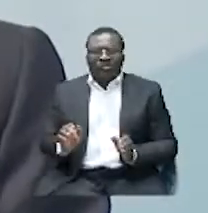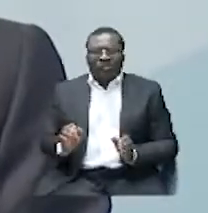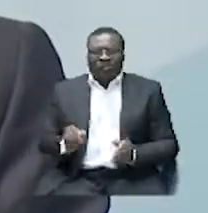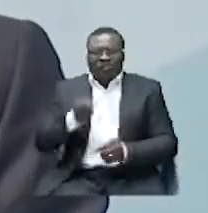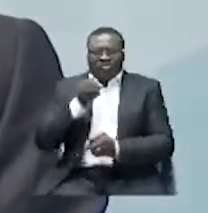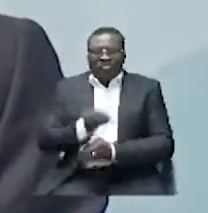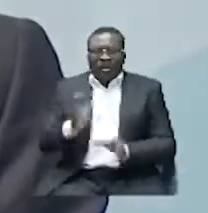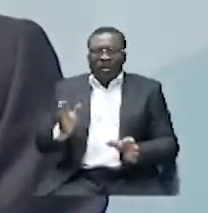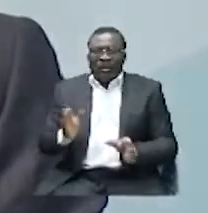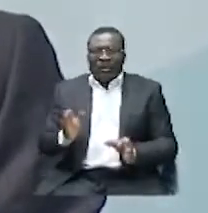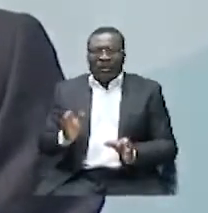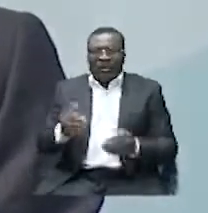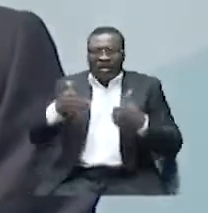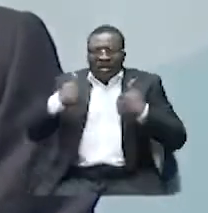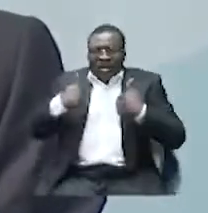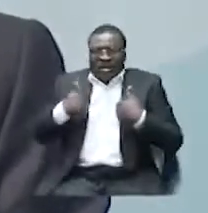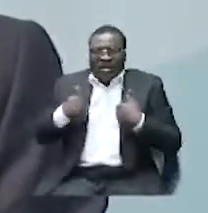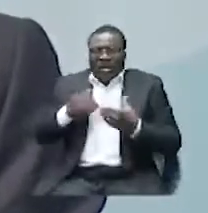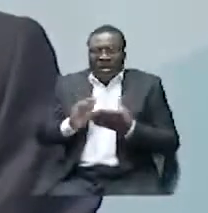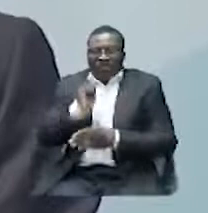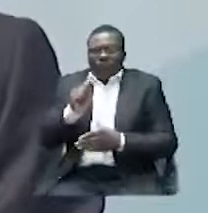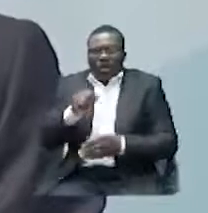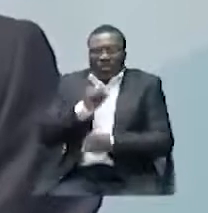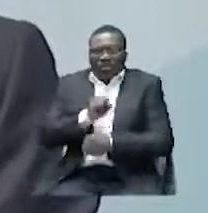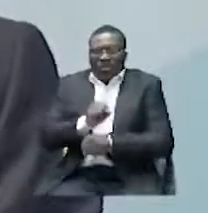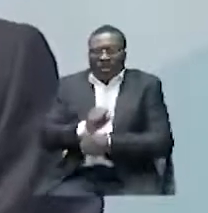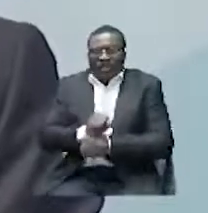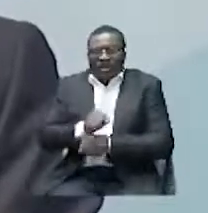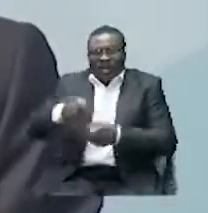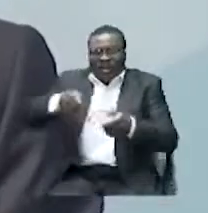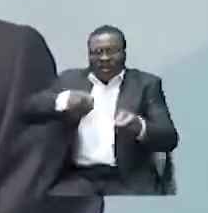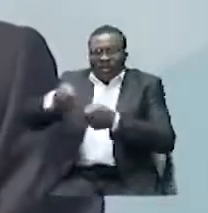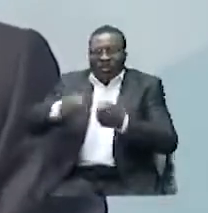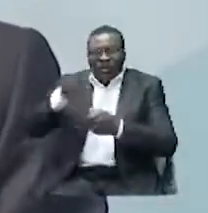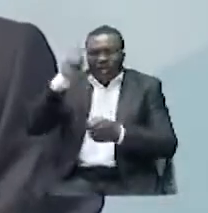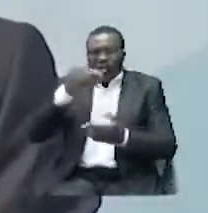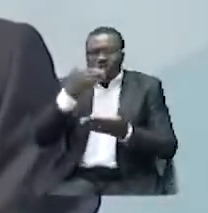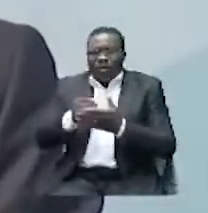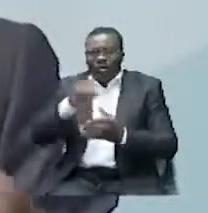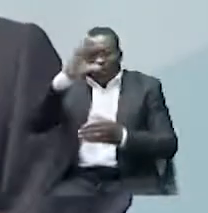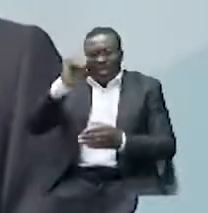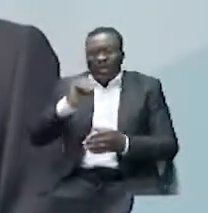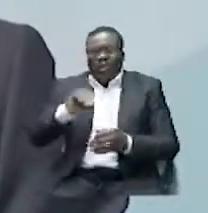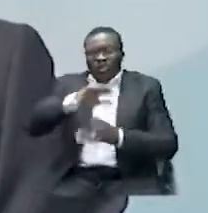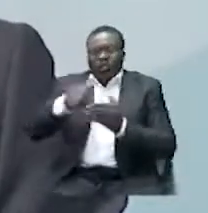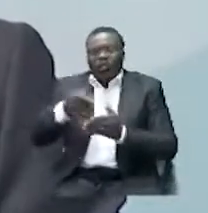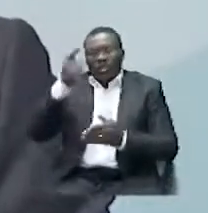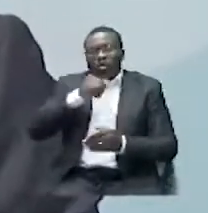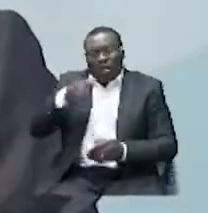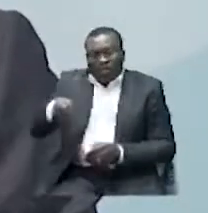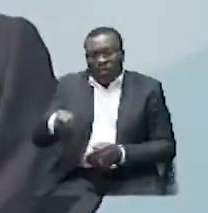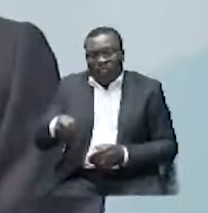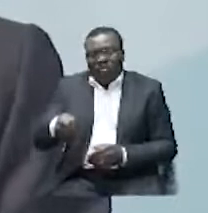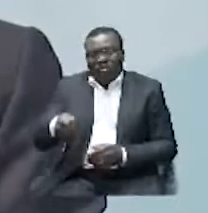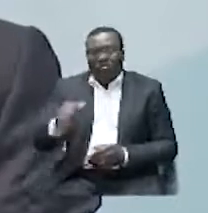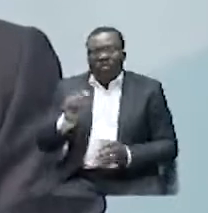désireux et ayant donc la foi de travailler, de gouverner pour le bien-être de tous, et non pour leur bien-être à eux.